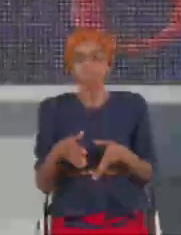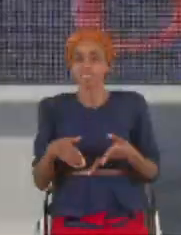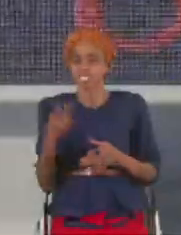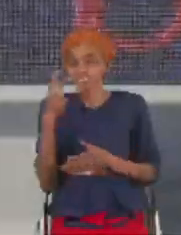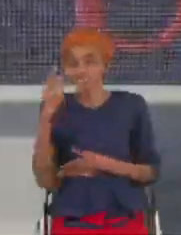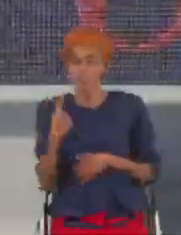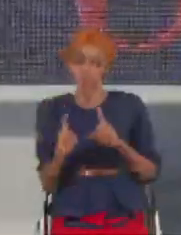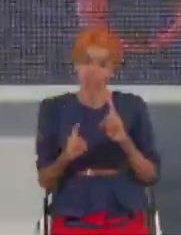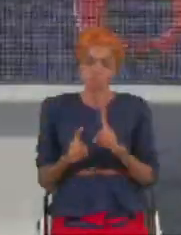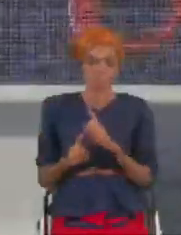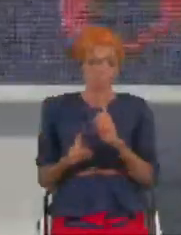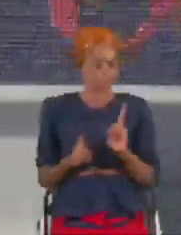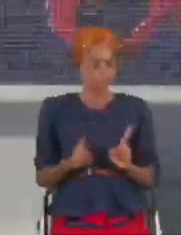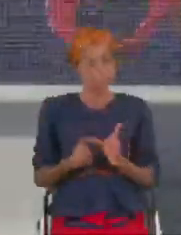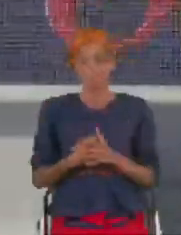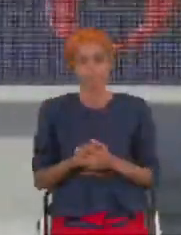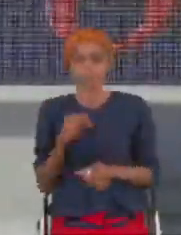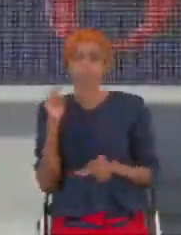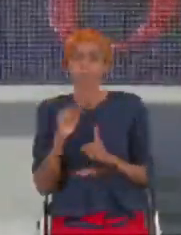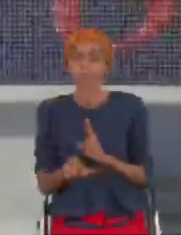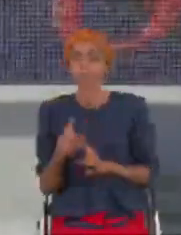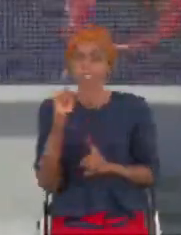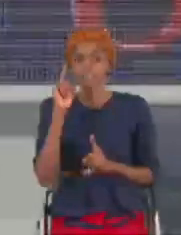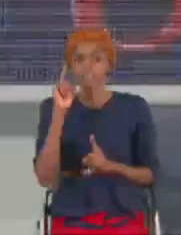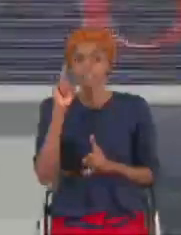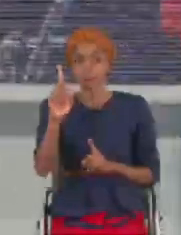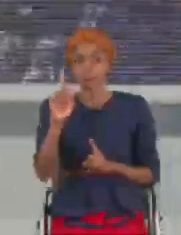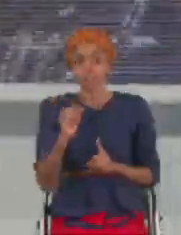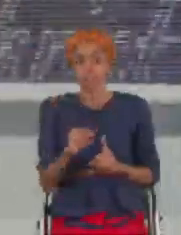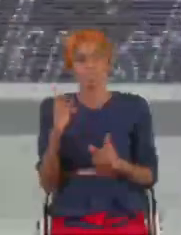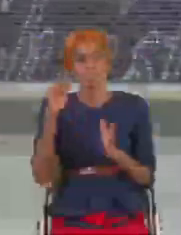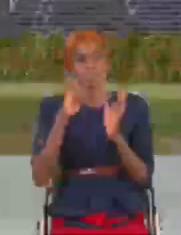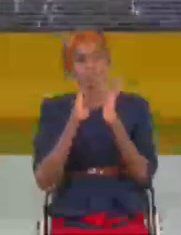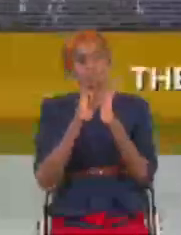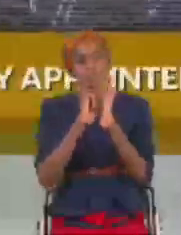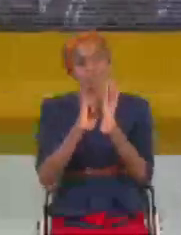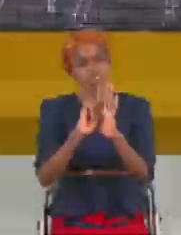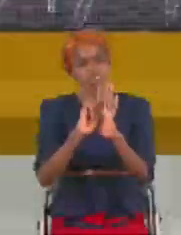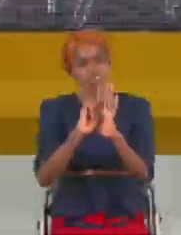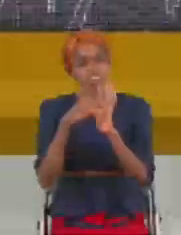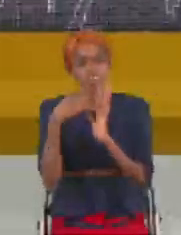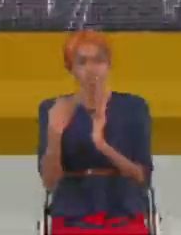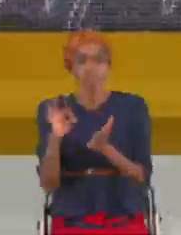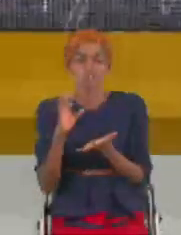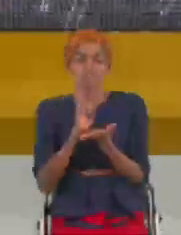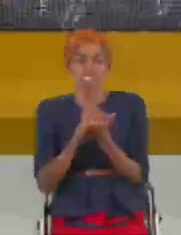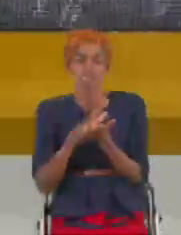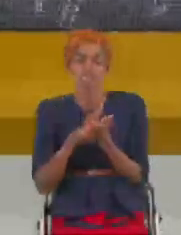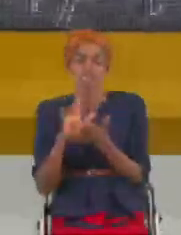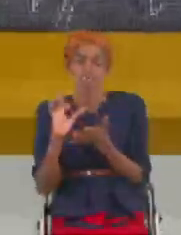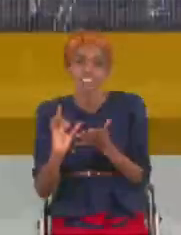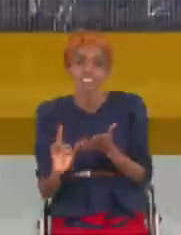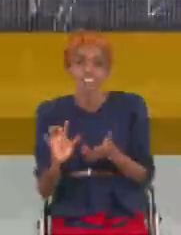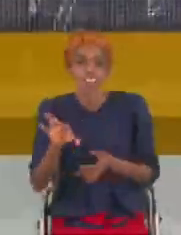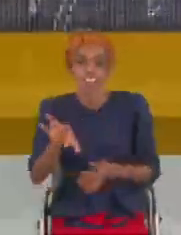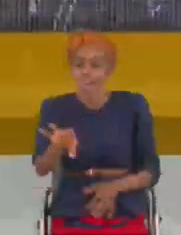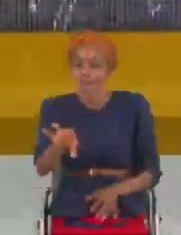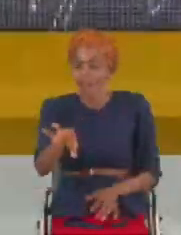au premier point les modèles pour les ministres divinement